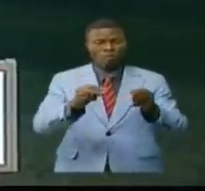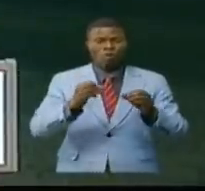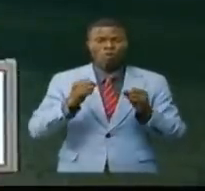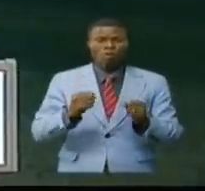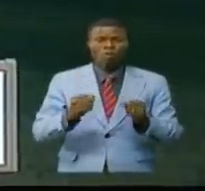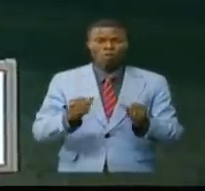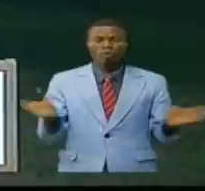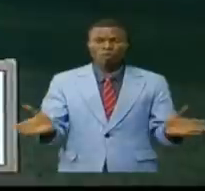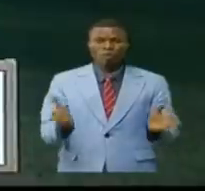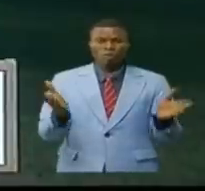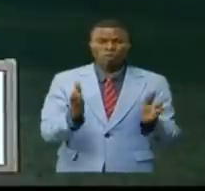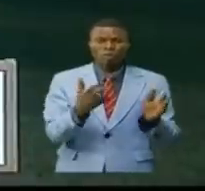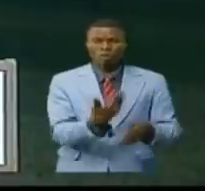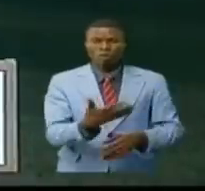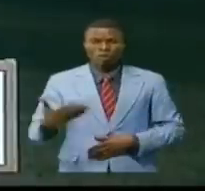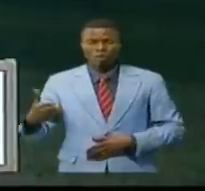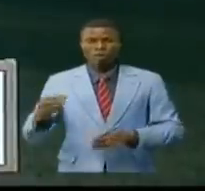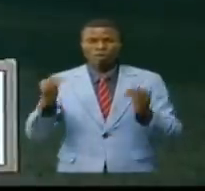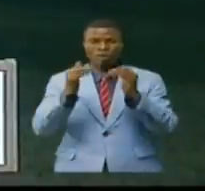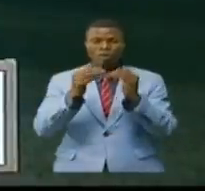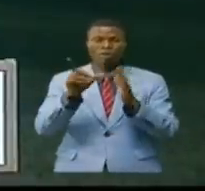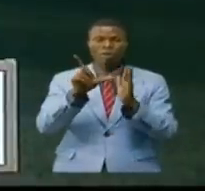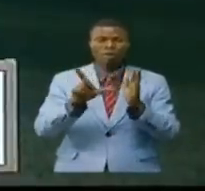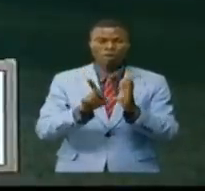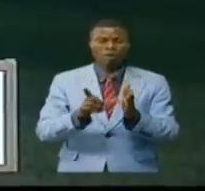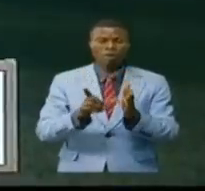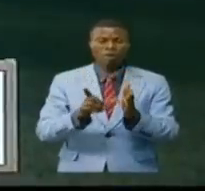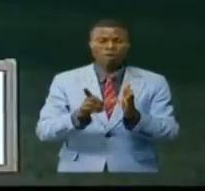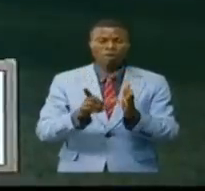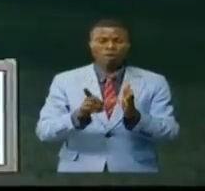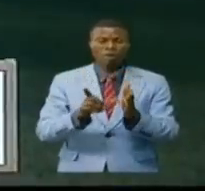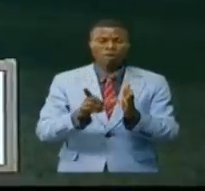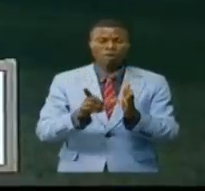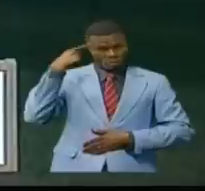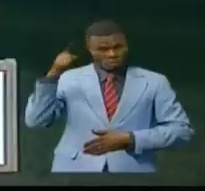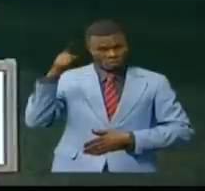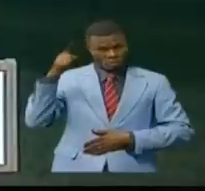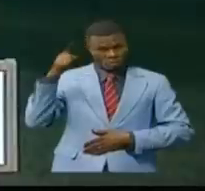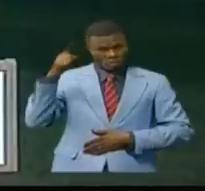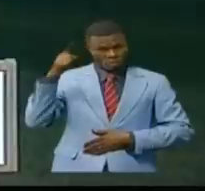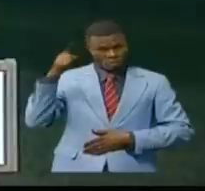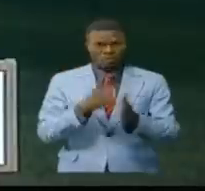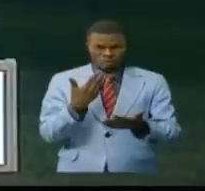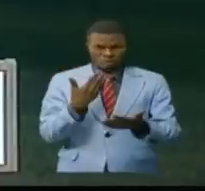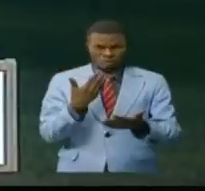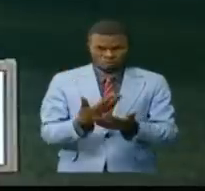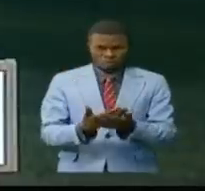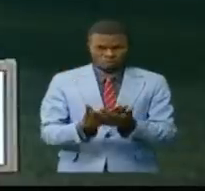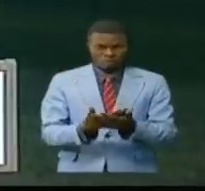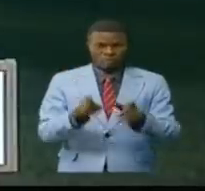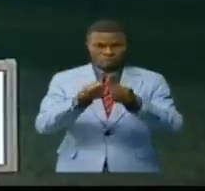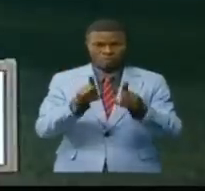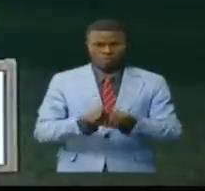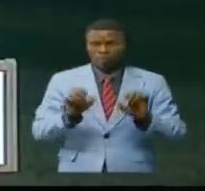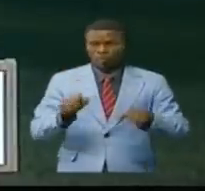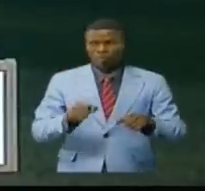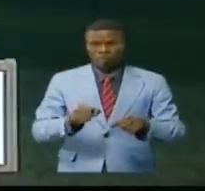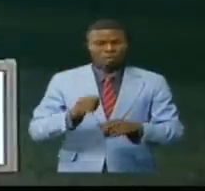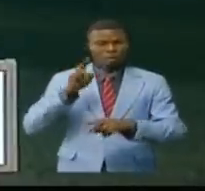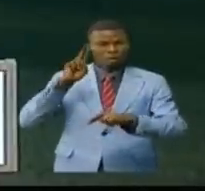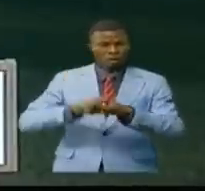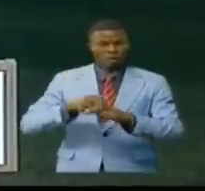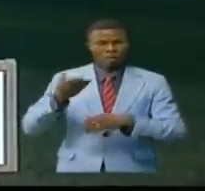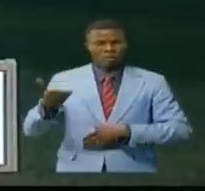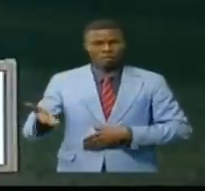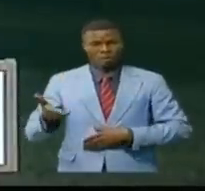efficaces pour renforcer les dispositifs légaux et réglementaires existants afin qu'il soit rapidement possible de recouvrer d'une